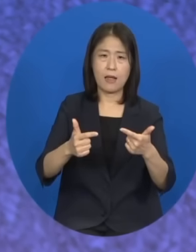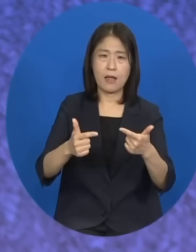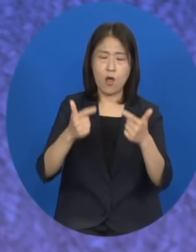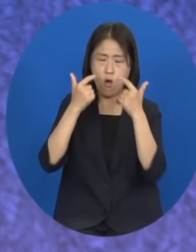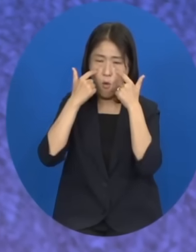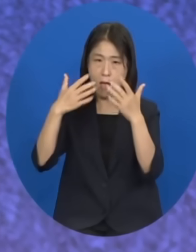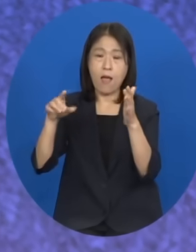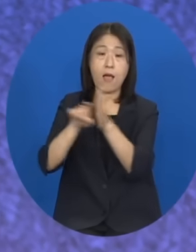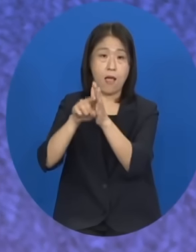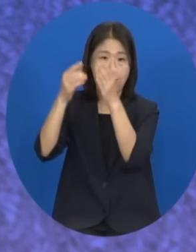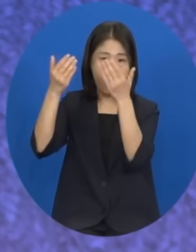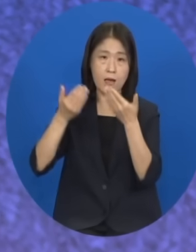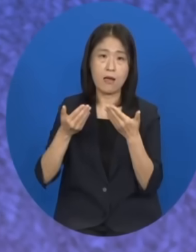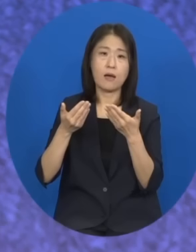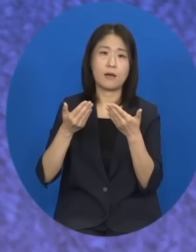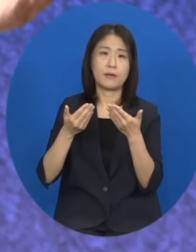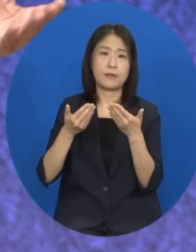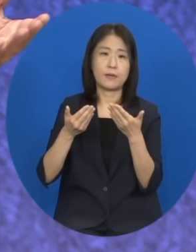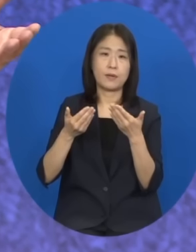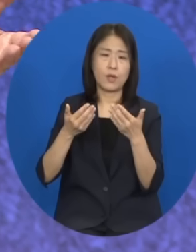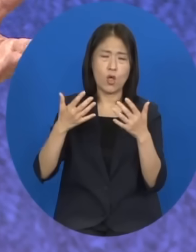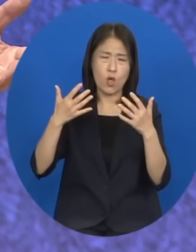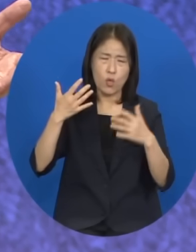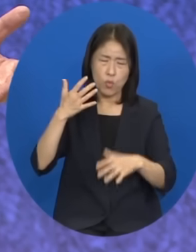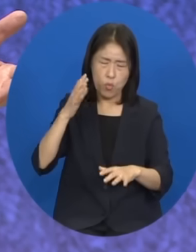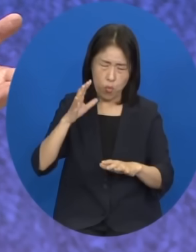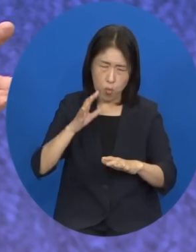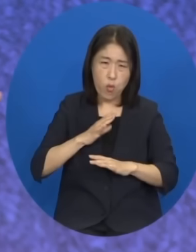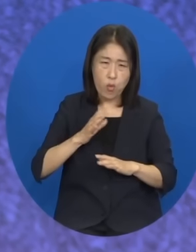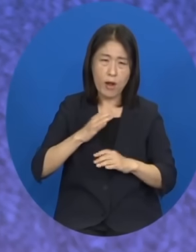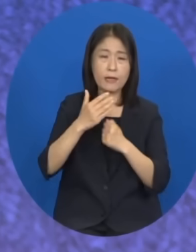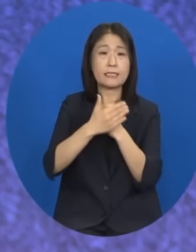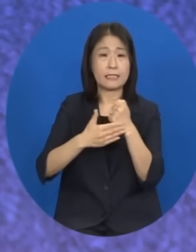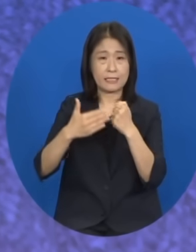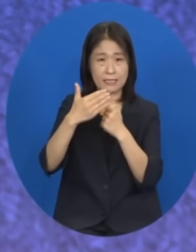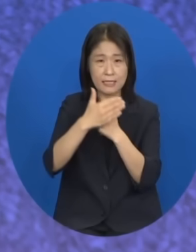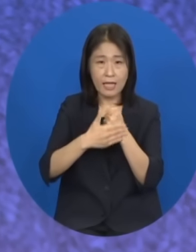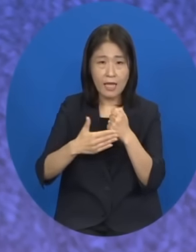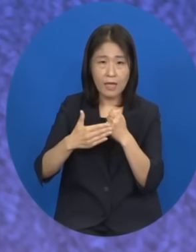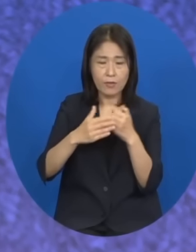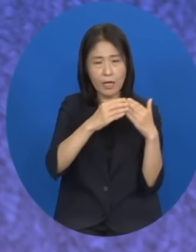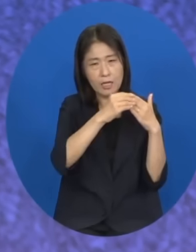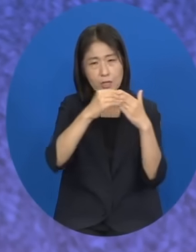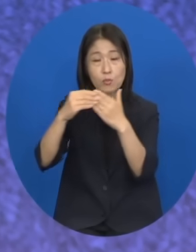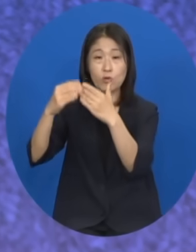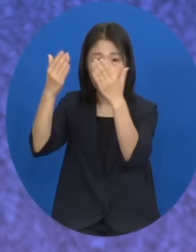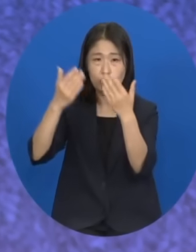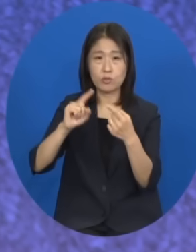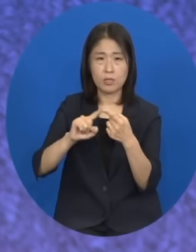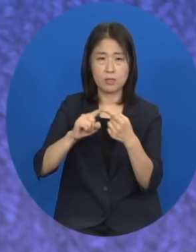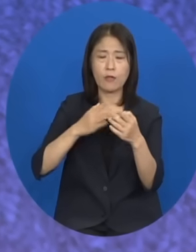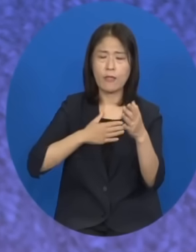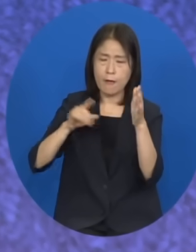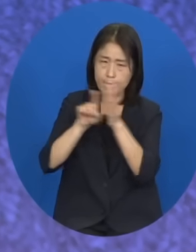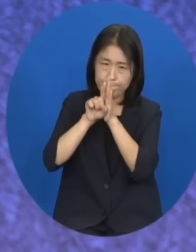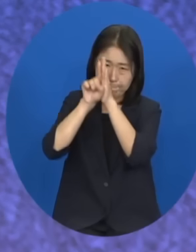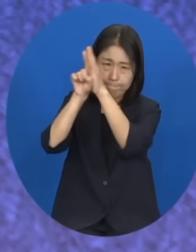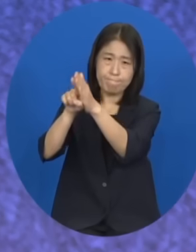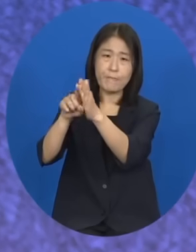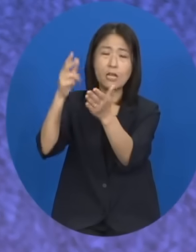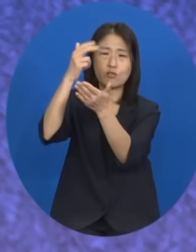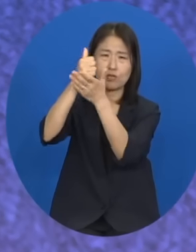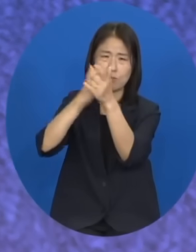하시고 정말 놀라운 은혜의 세계로 저를 이끄실 것을 저는 믿겠습니다. 주님을